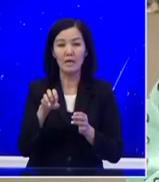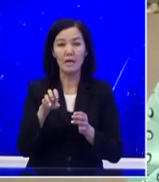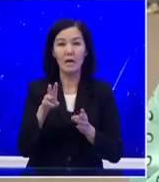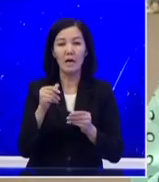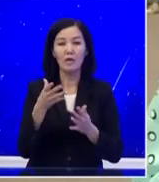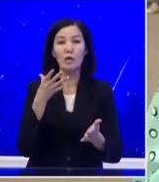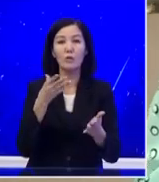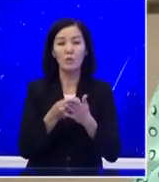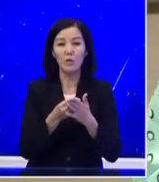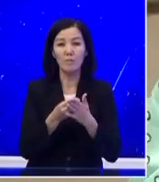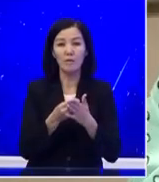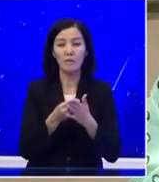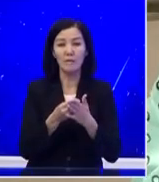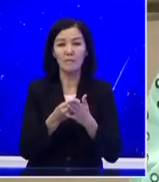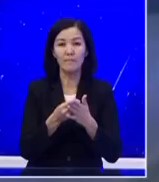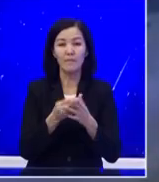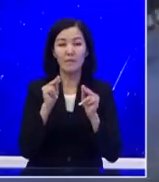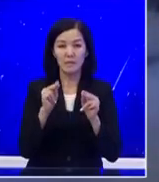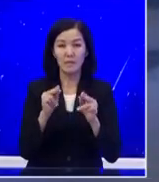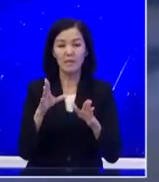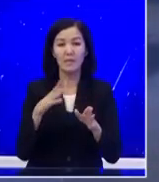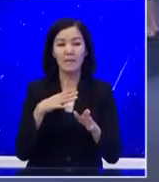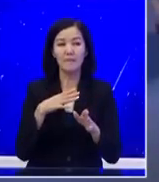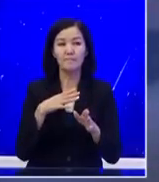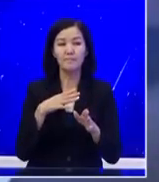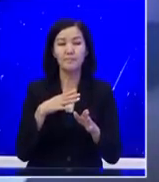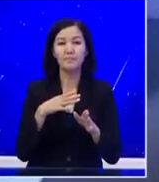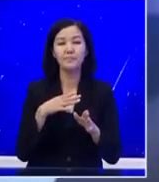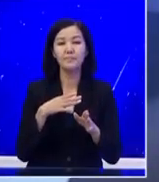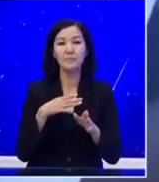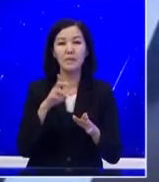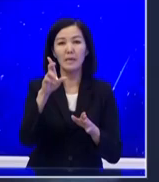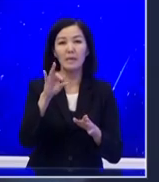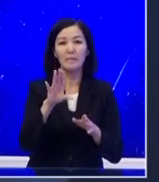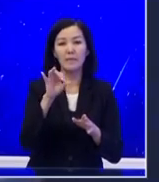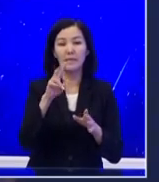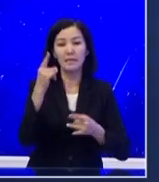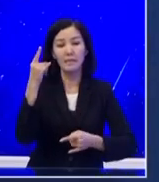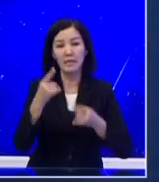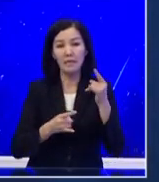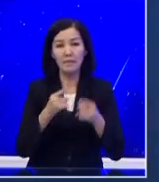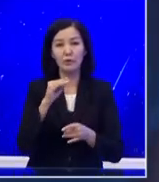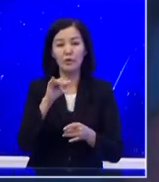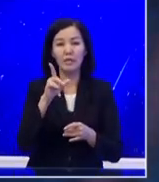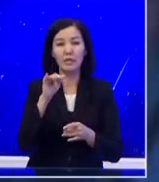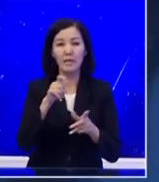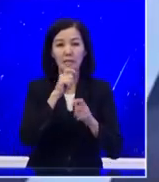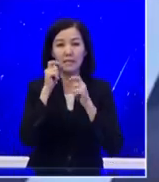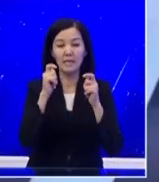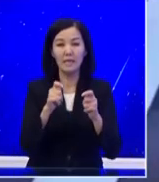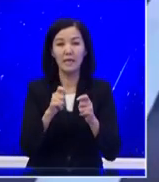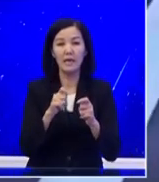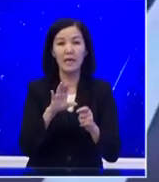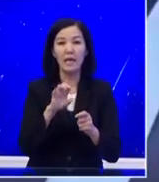өтеймін, төлеймін деп бізге енді серт етті. Көк жәшік арқылы елдің баласын айналған Бейсен Құранбек атындағы жігер сыйлығын Егемен